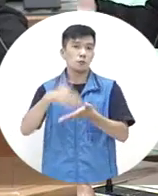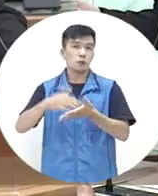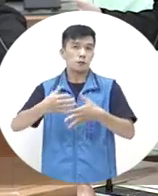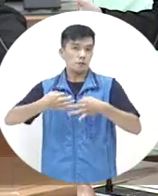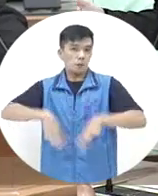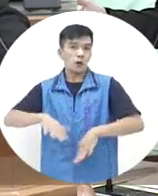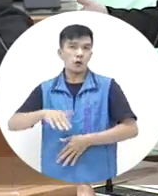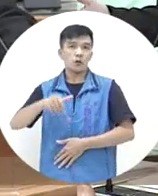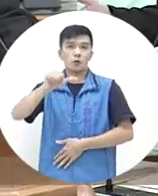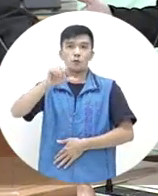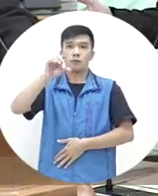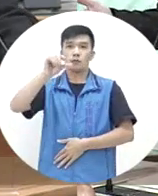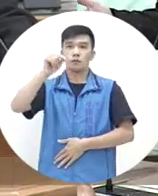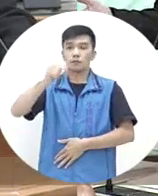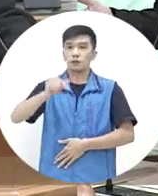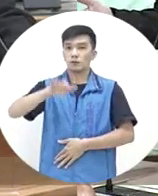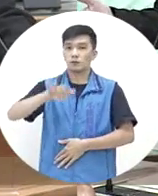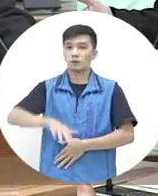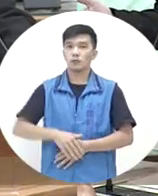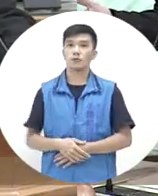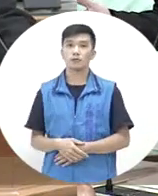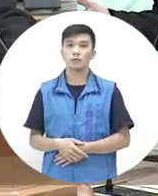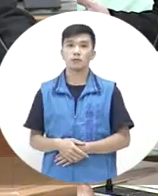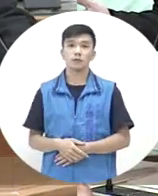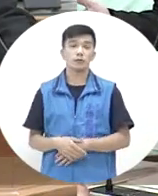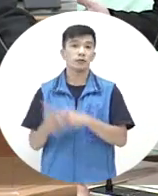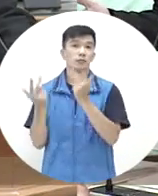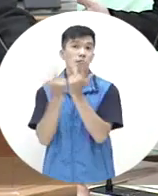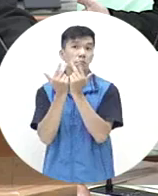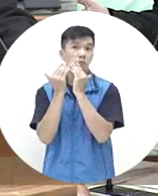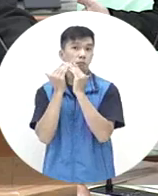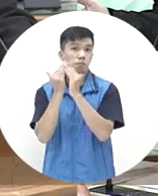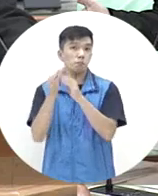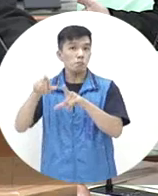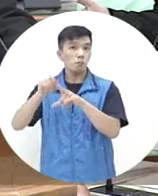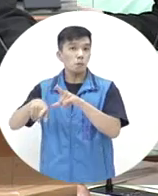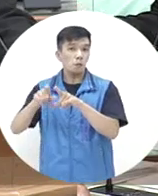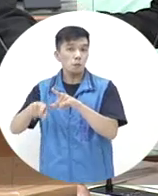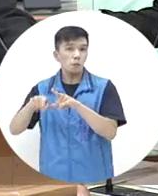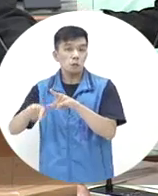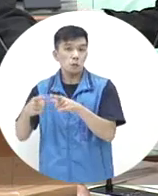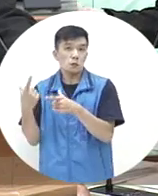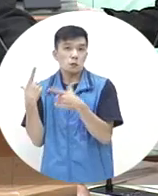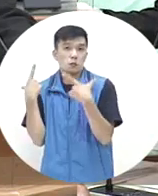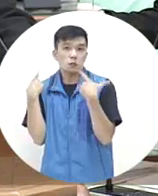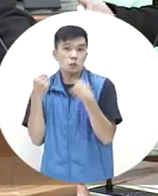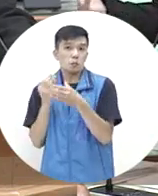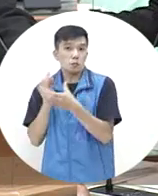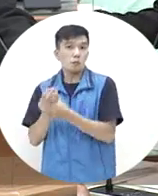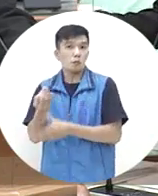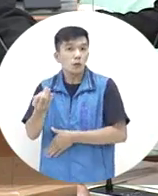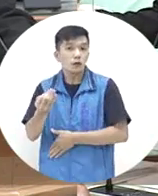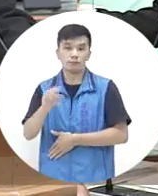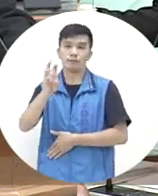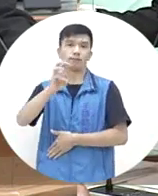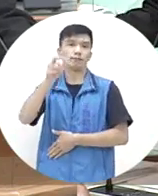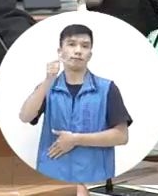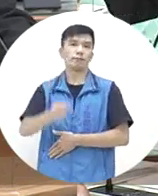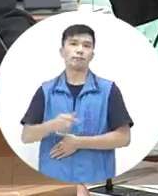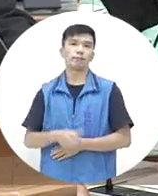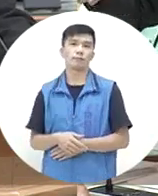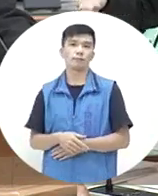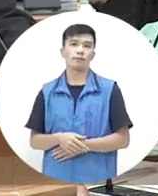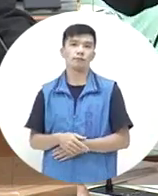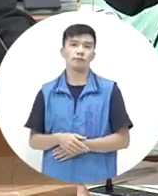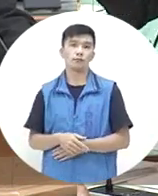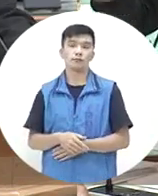道我们新北捷运公司资本额有多少吗？ 13亿。13嘛 ？30亿。好、哦、我们30亿。好、嗯哦、啊